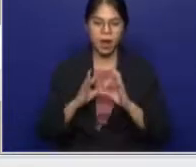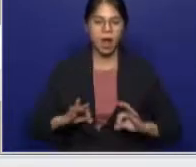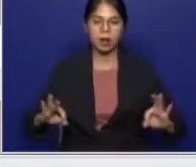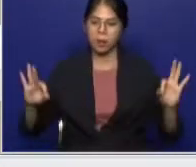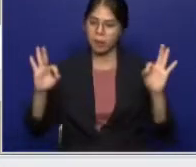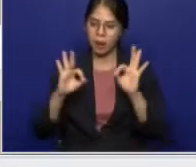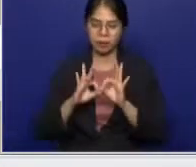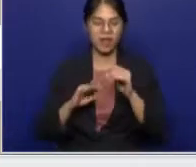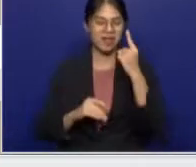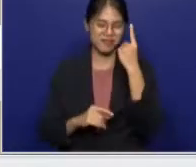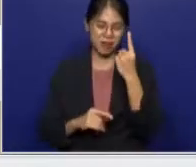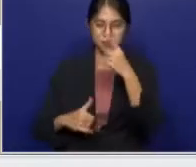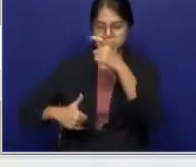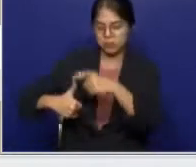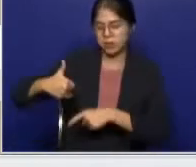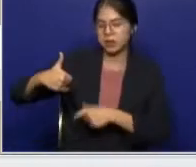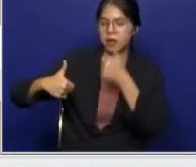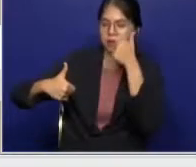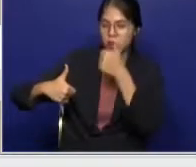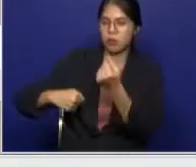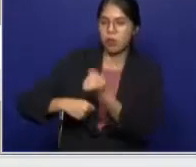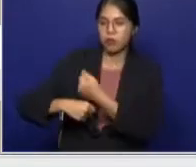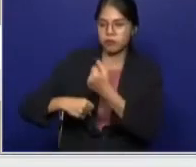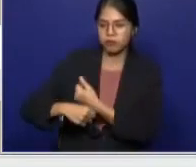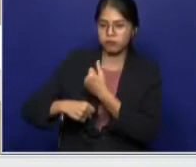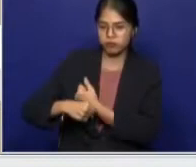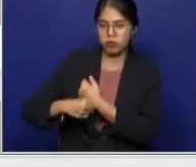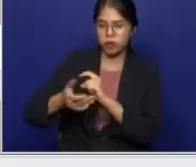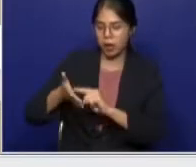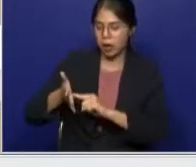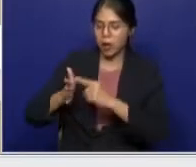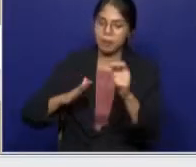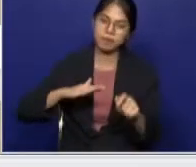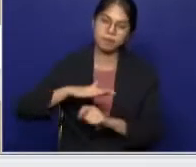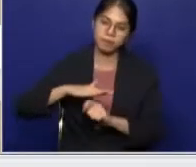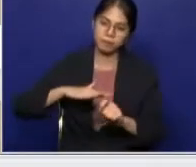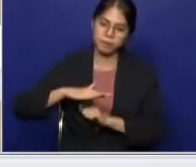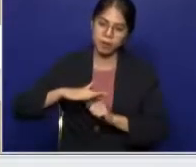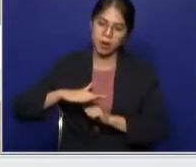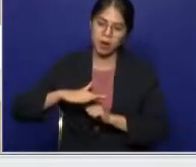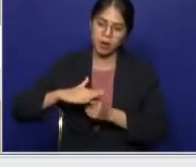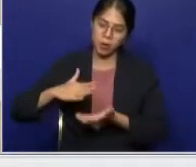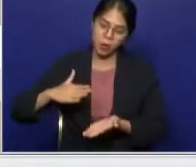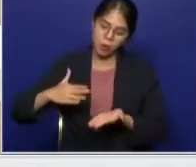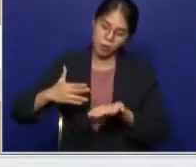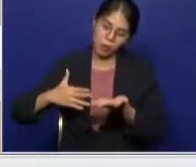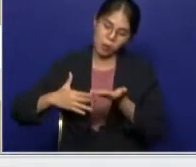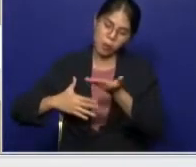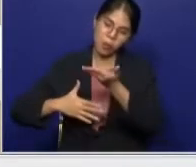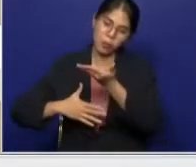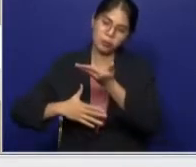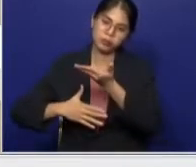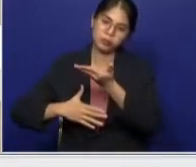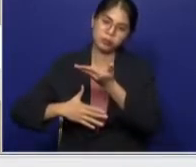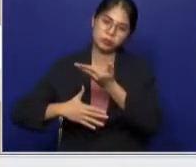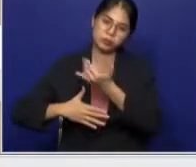1ต้องเป็นคนนิสัยดีฝึกให้ได้และต้องตั้งแต่อนุบาล ยันประถมและมัธยมเรื่อยไป